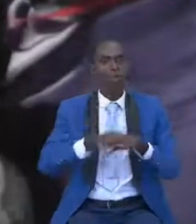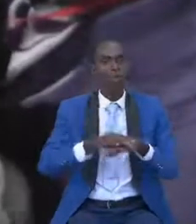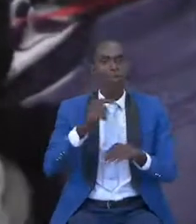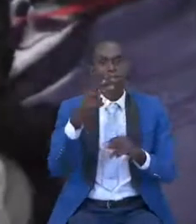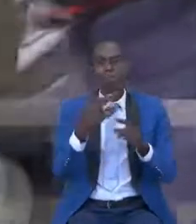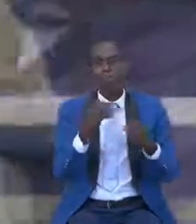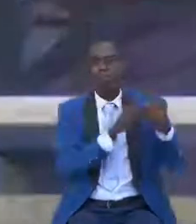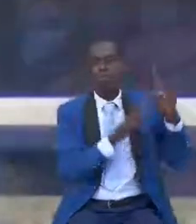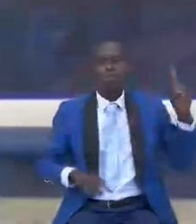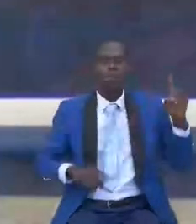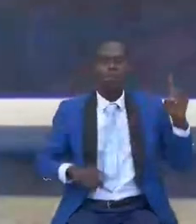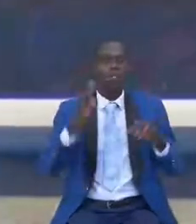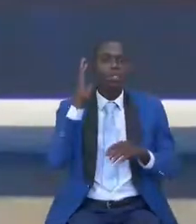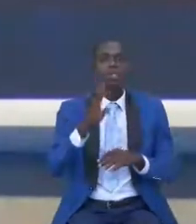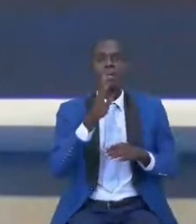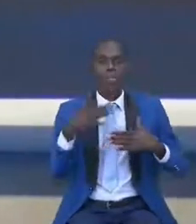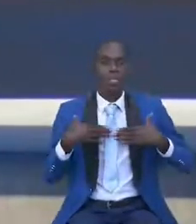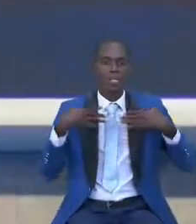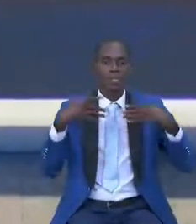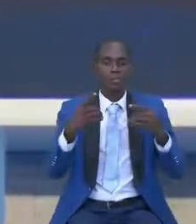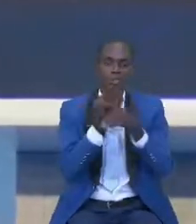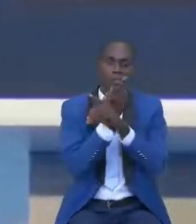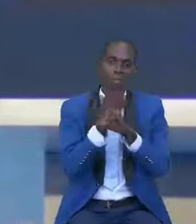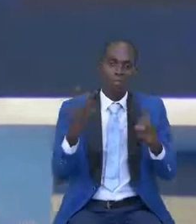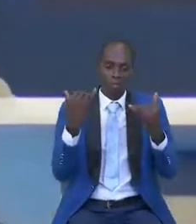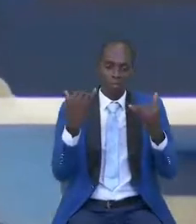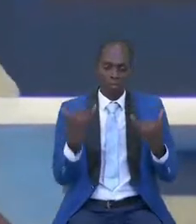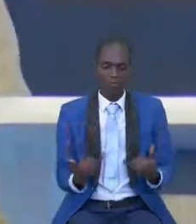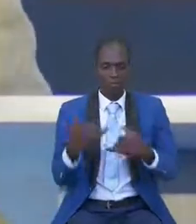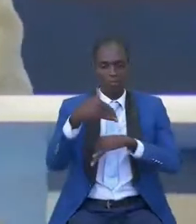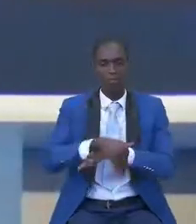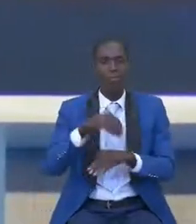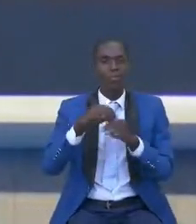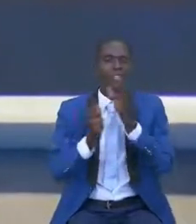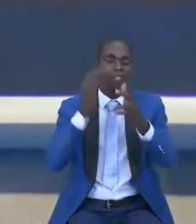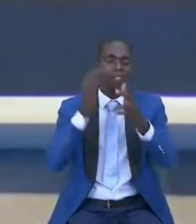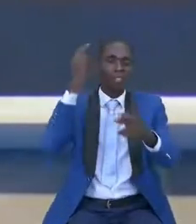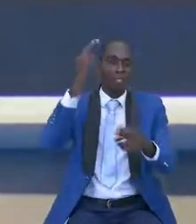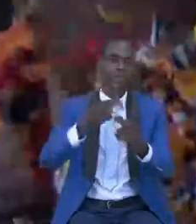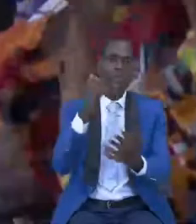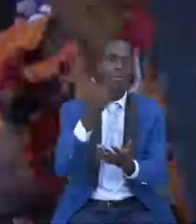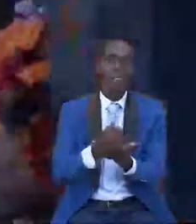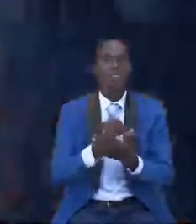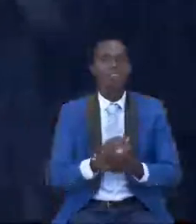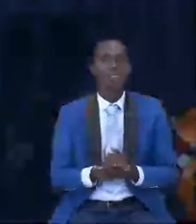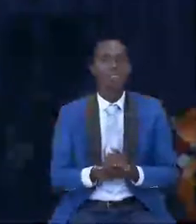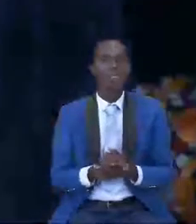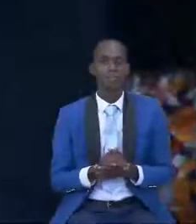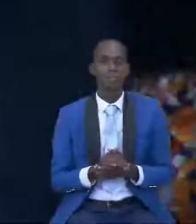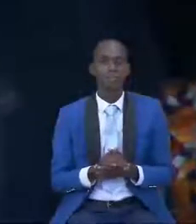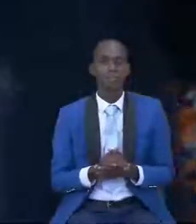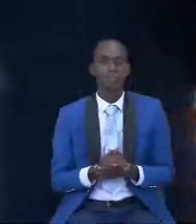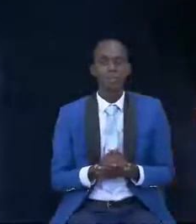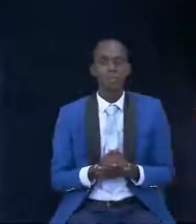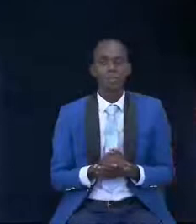quiconque invoquera le nom du Seigneur sera guéri, délivré ce soir au nom